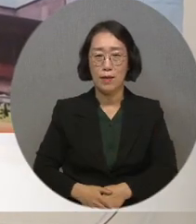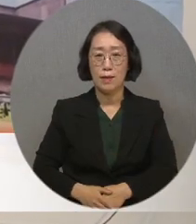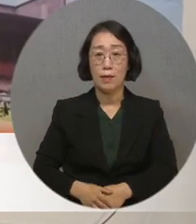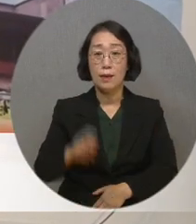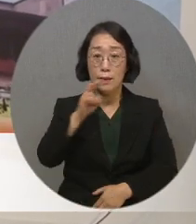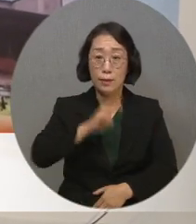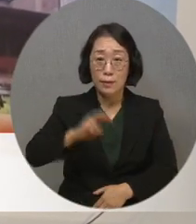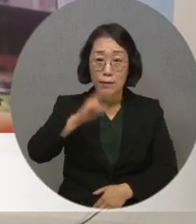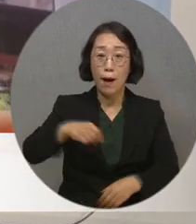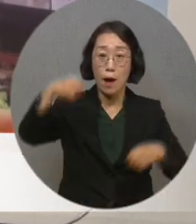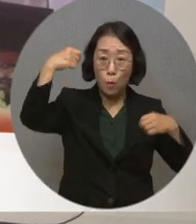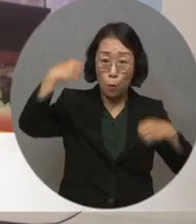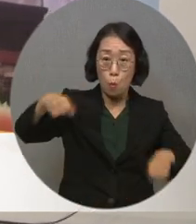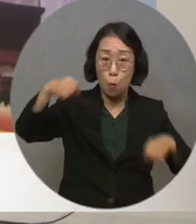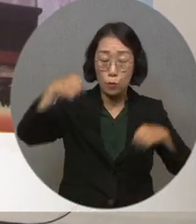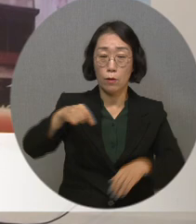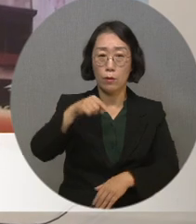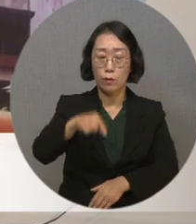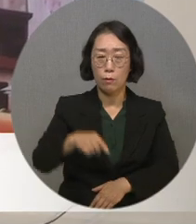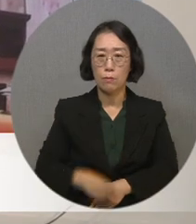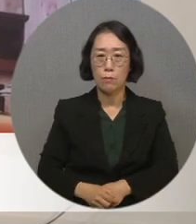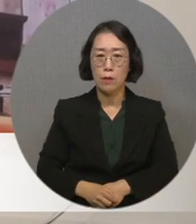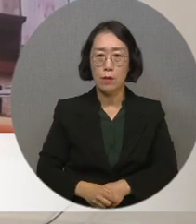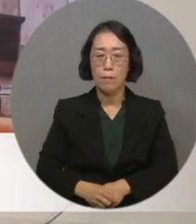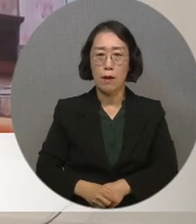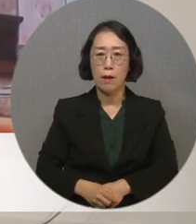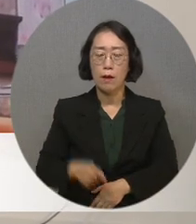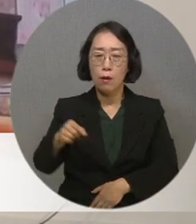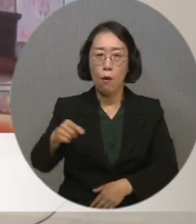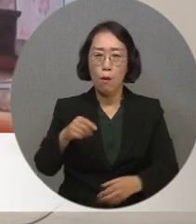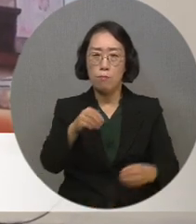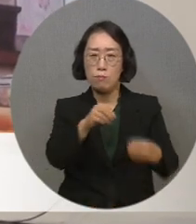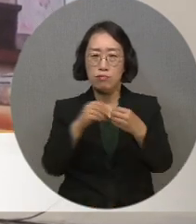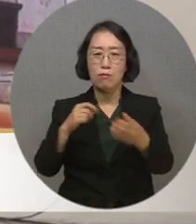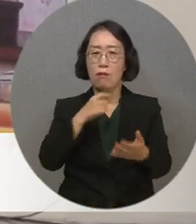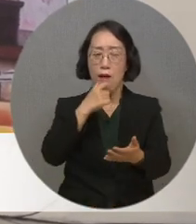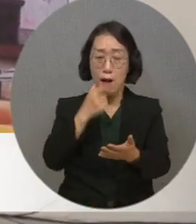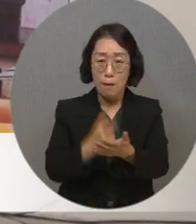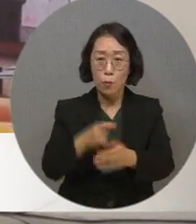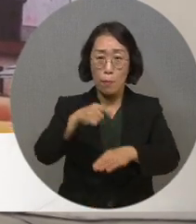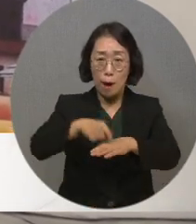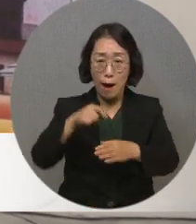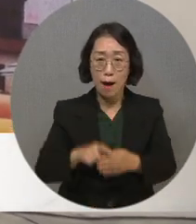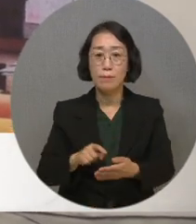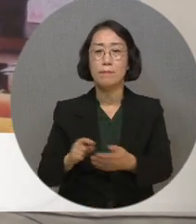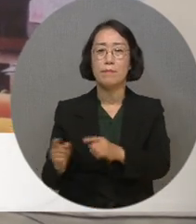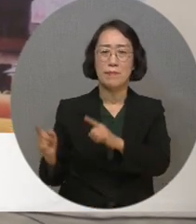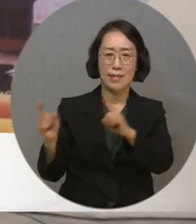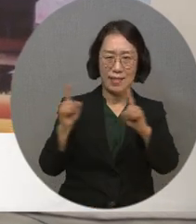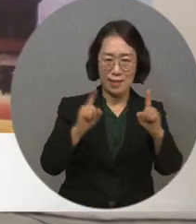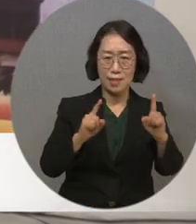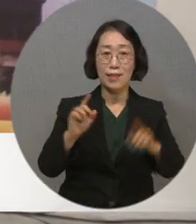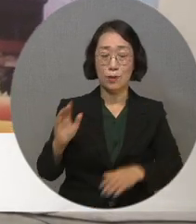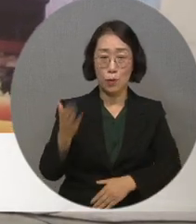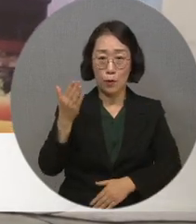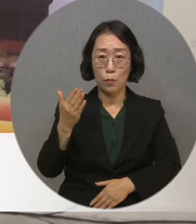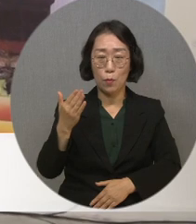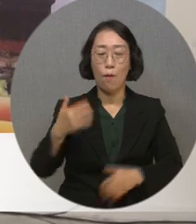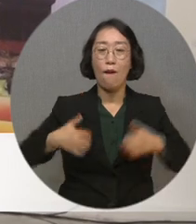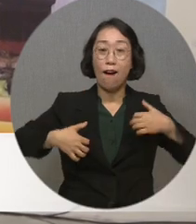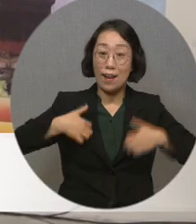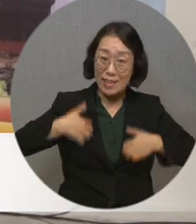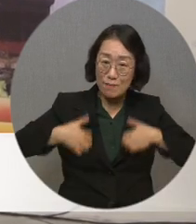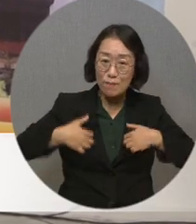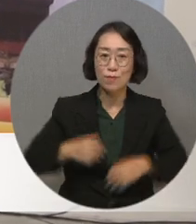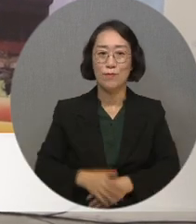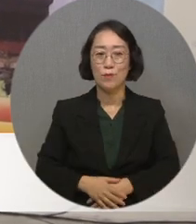콘서트는 음악을 통한 터치를 통해서 우리들의 마음에 힐링이 되고 또 기쁨을